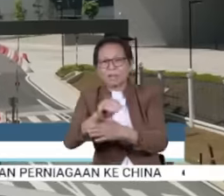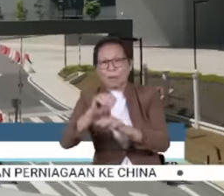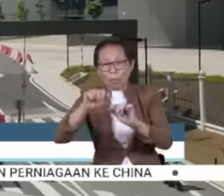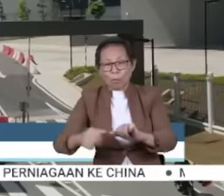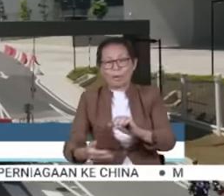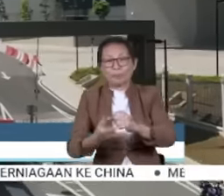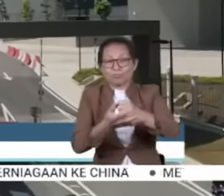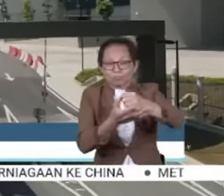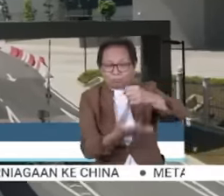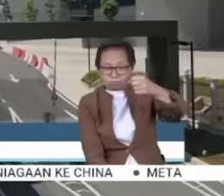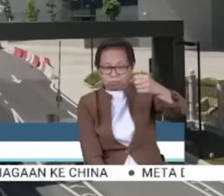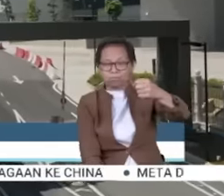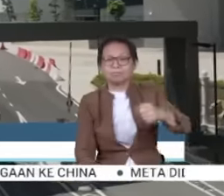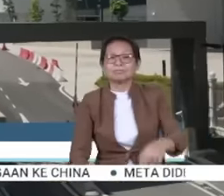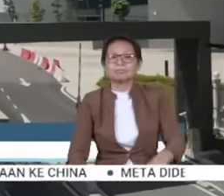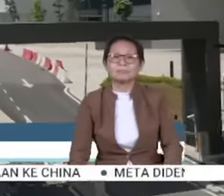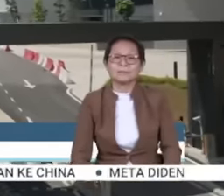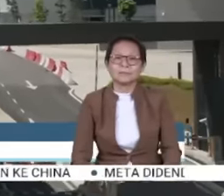ditingkatkan